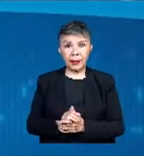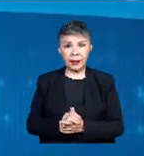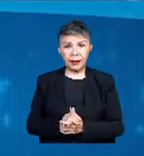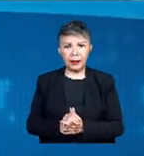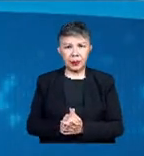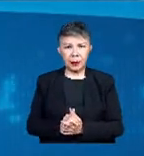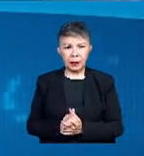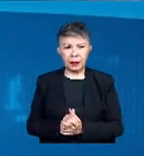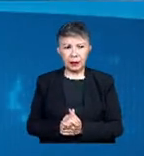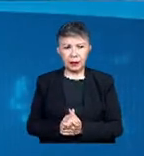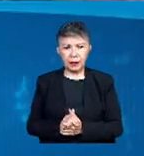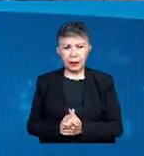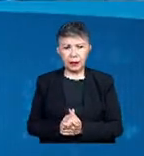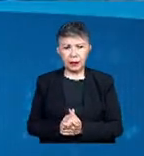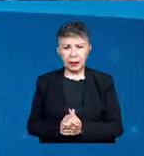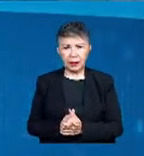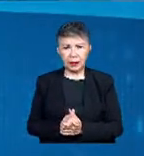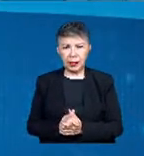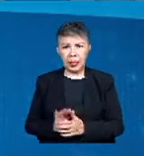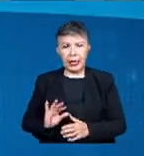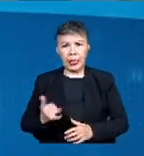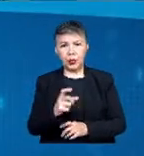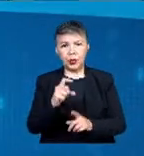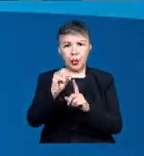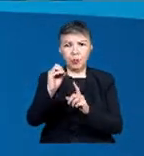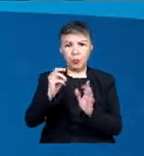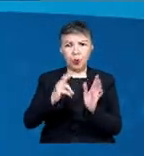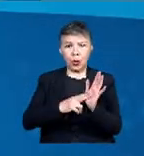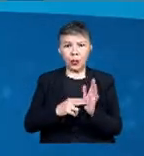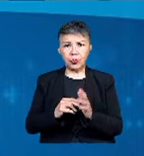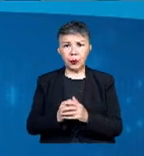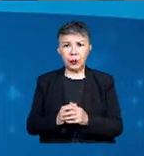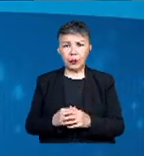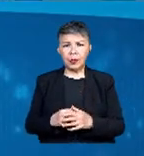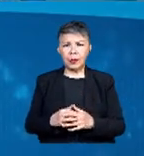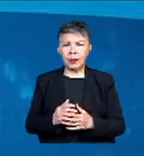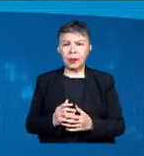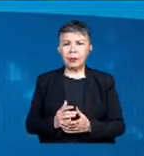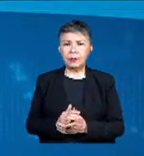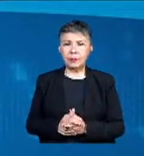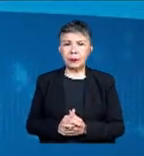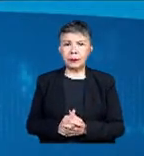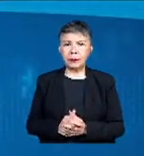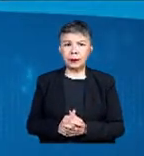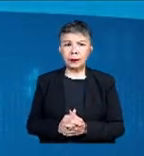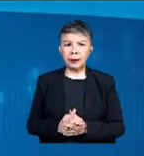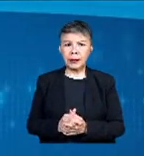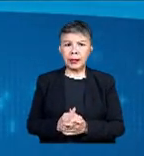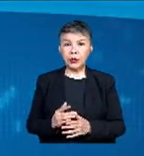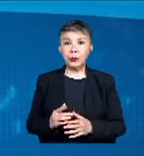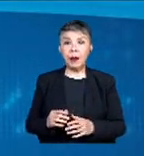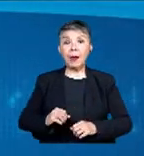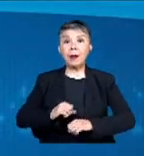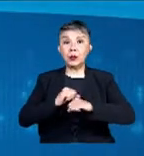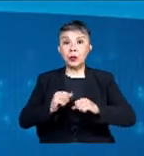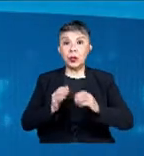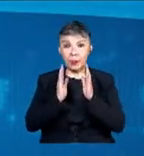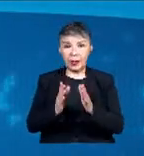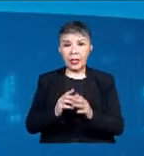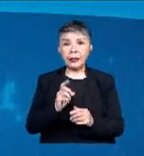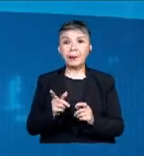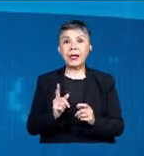tidak seperti kita di PON. Di PON itu ada Pemda, ada Penca. Ini langsung